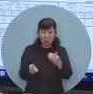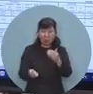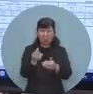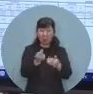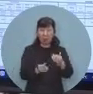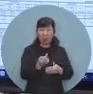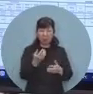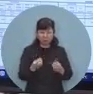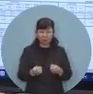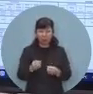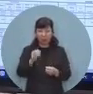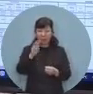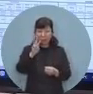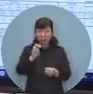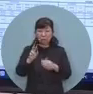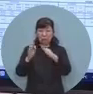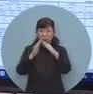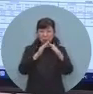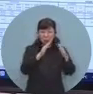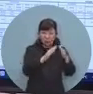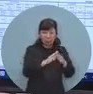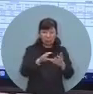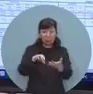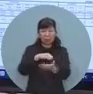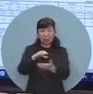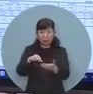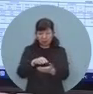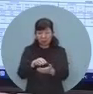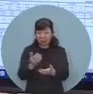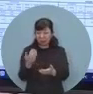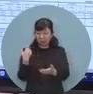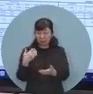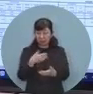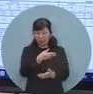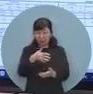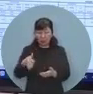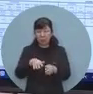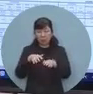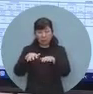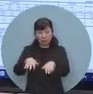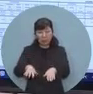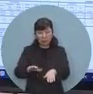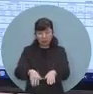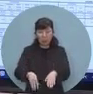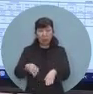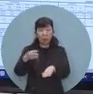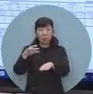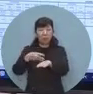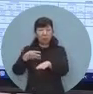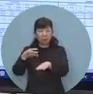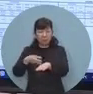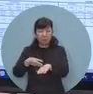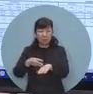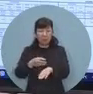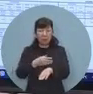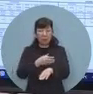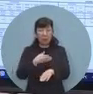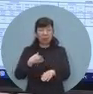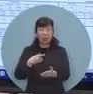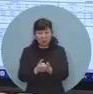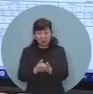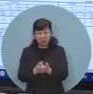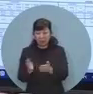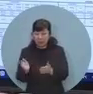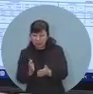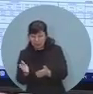ですえ32等の被害が直近のえ水害ですこのマニュアル27ページにも著名な数外でできるだけ近年のものとも